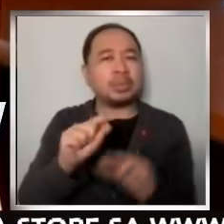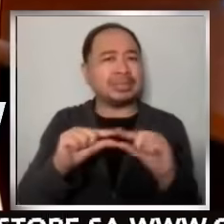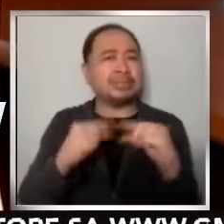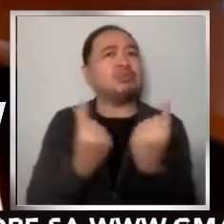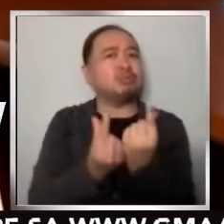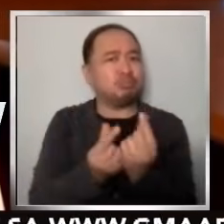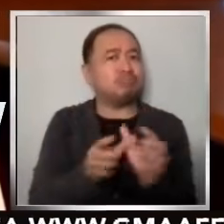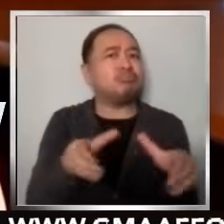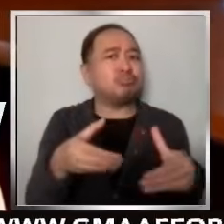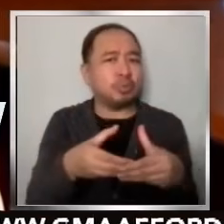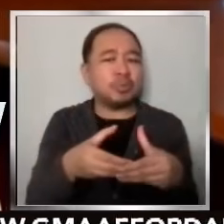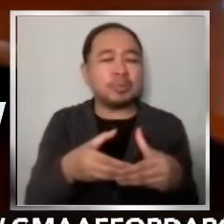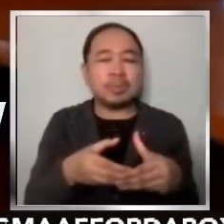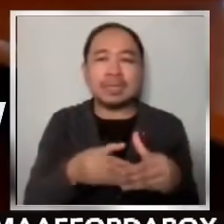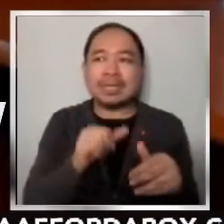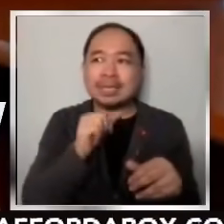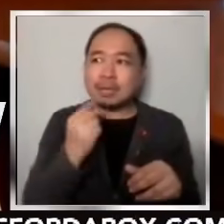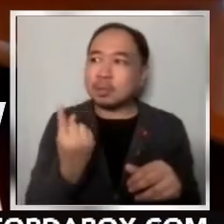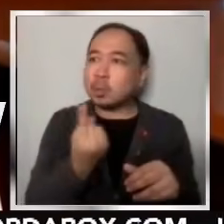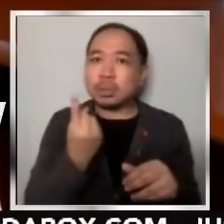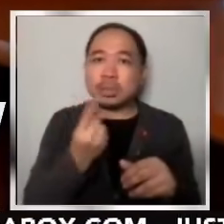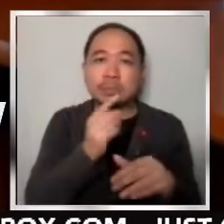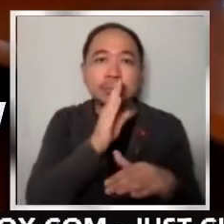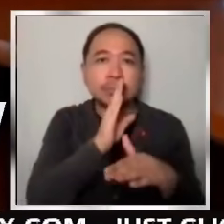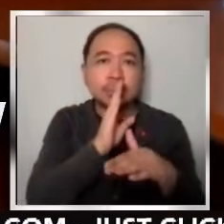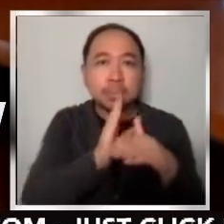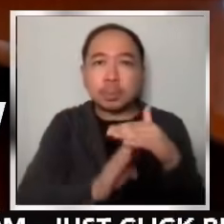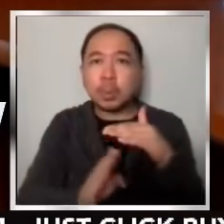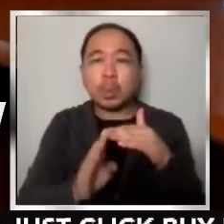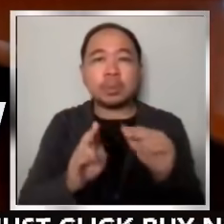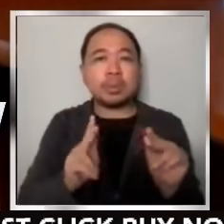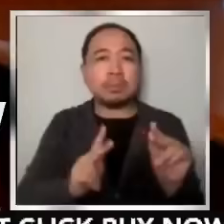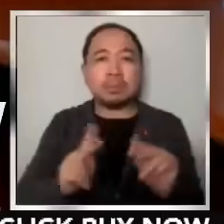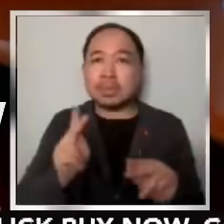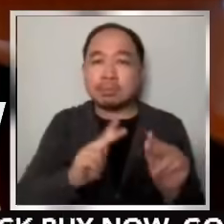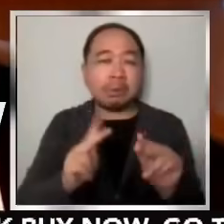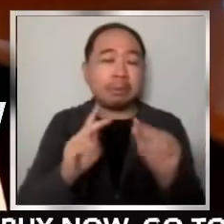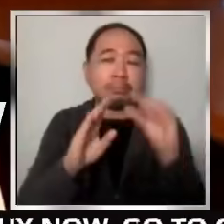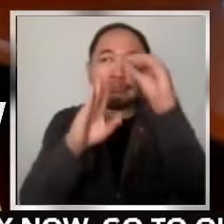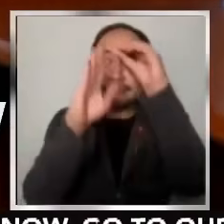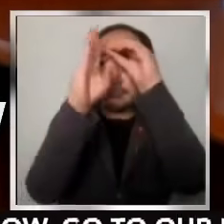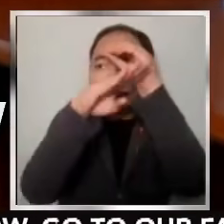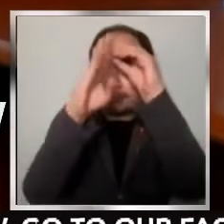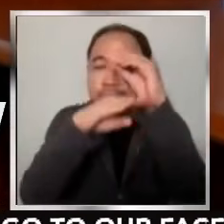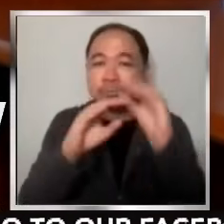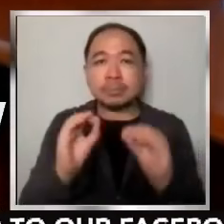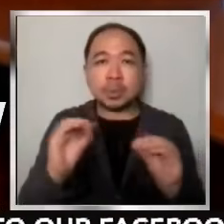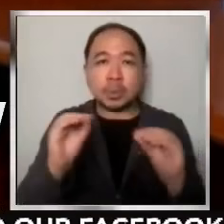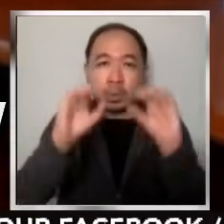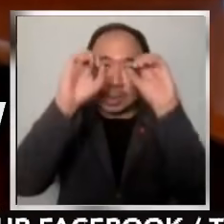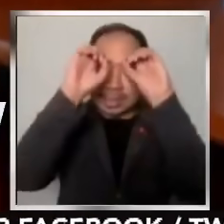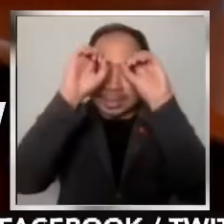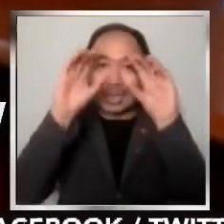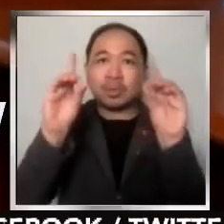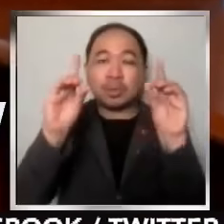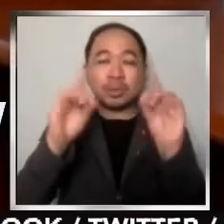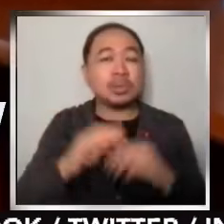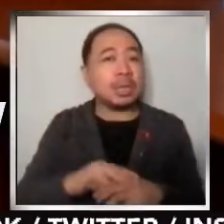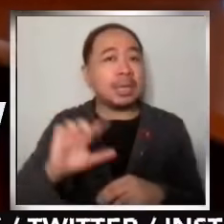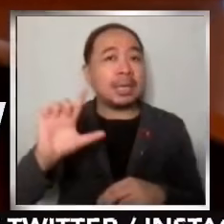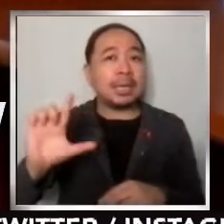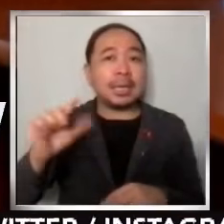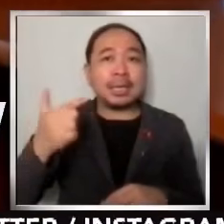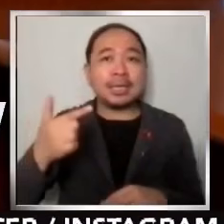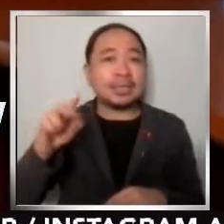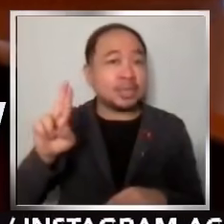mga ordinaryong tao na di nakapag-aral. The LGU recorded mass